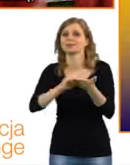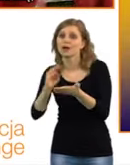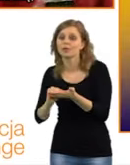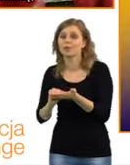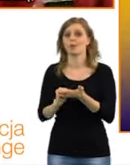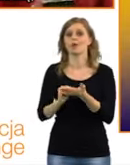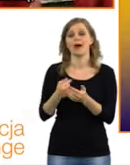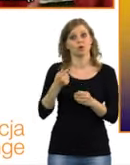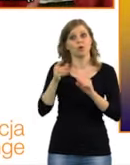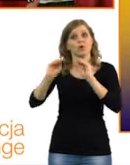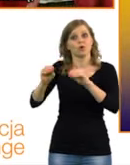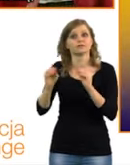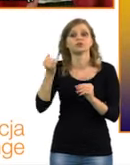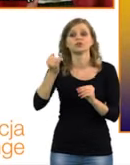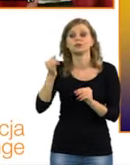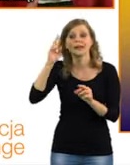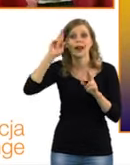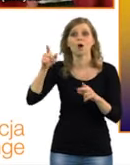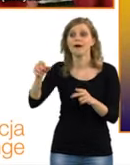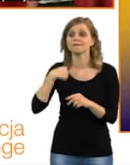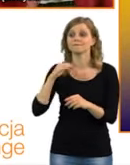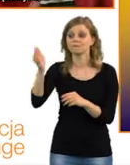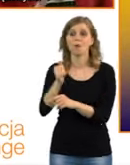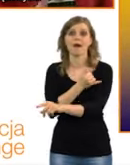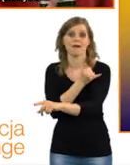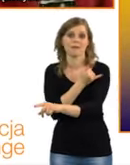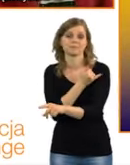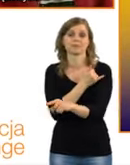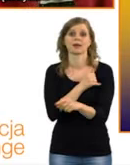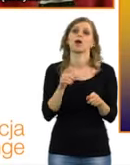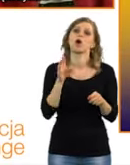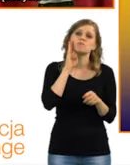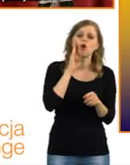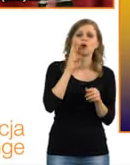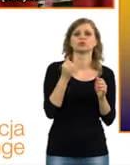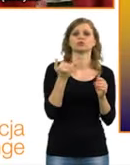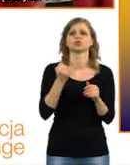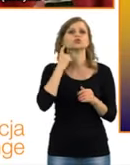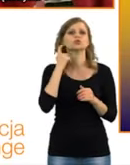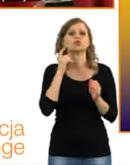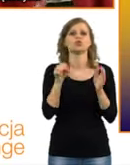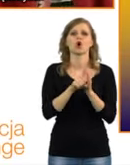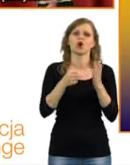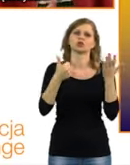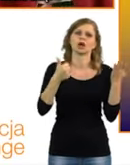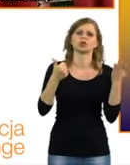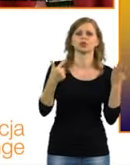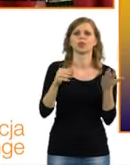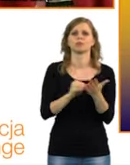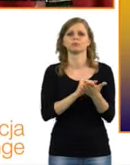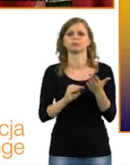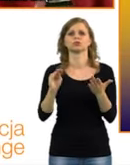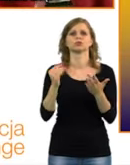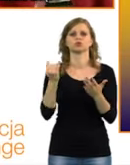Uczymy, aby dziecko reagowało na własne imię. Mniej więcej dzieci słyszące około 6-7 miesiąca życia